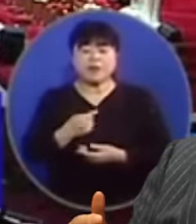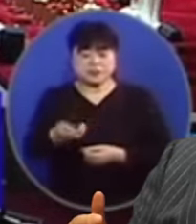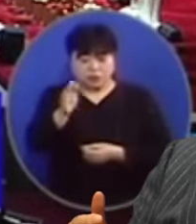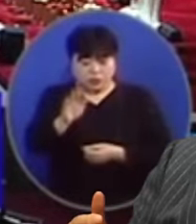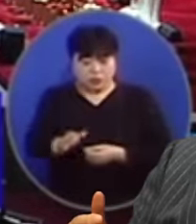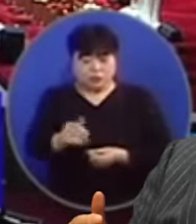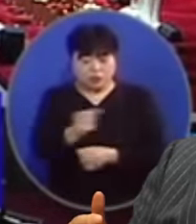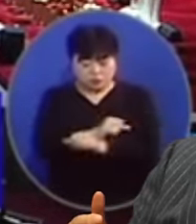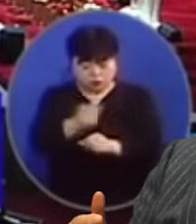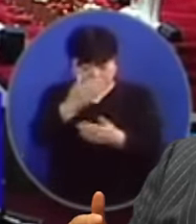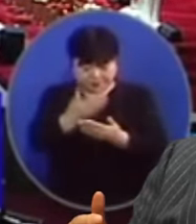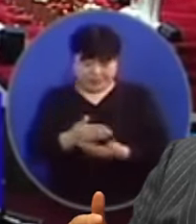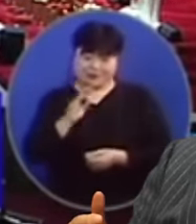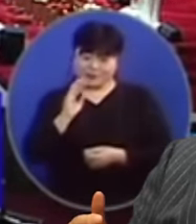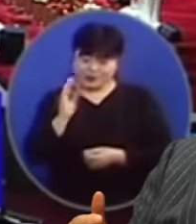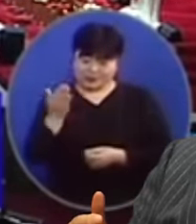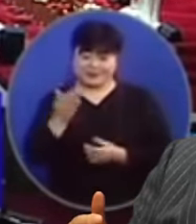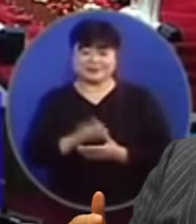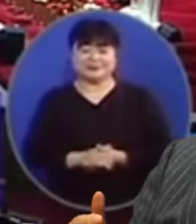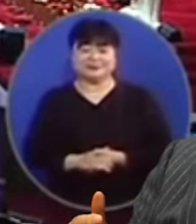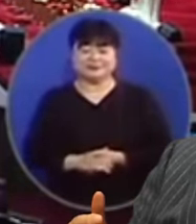범하였을지라도 사하심을 받으리라.